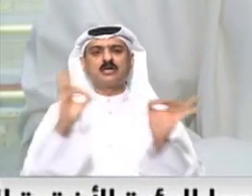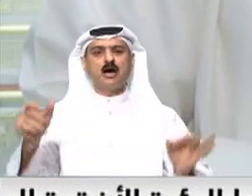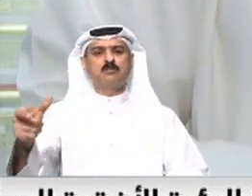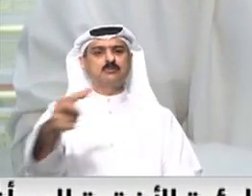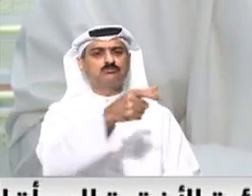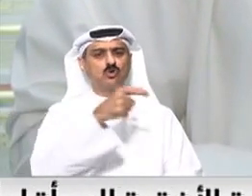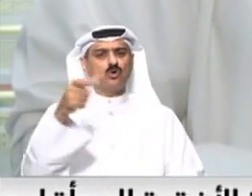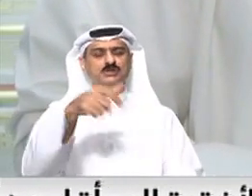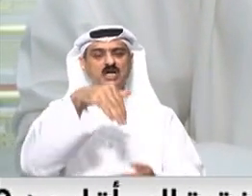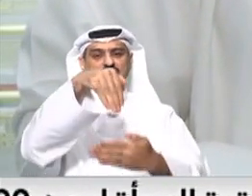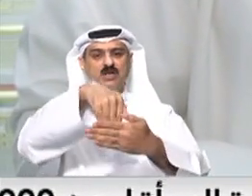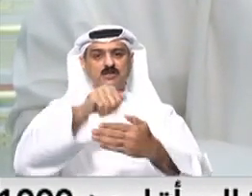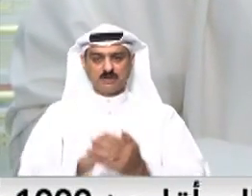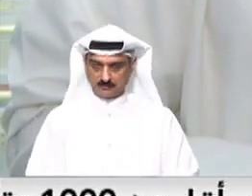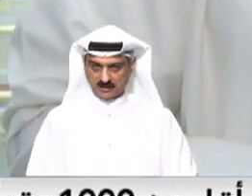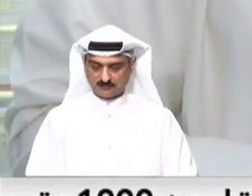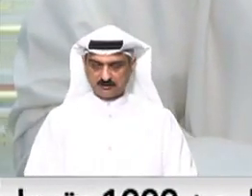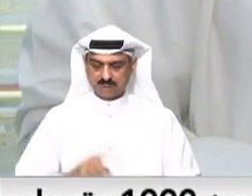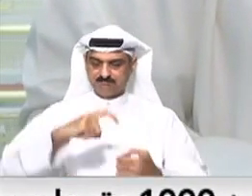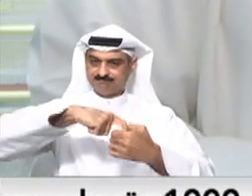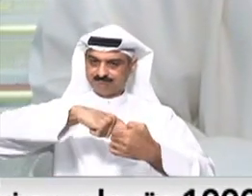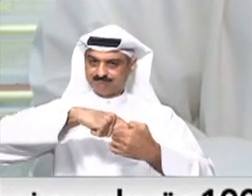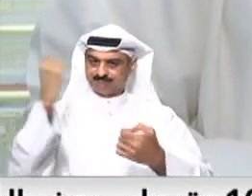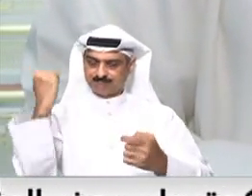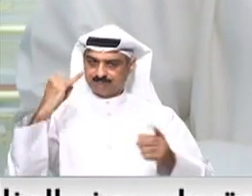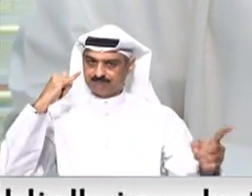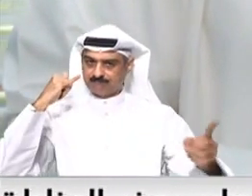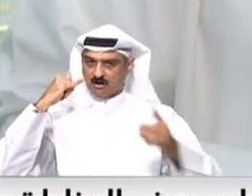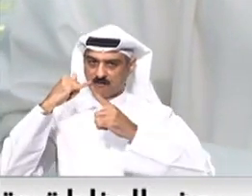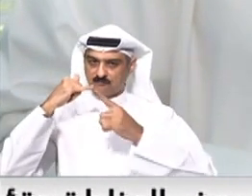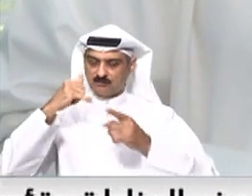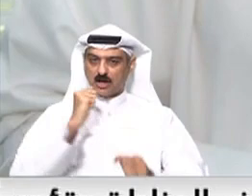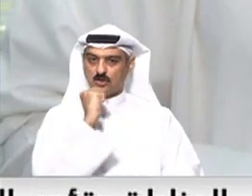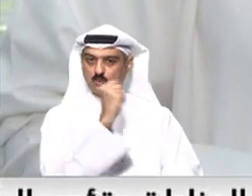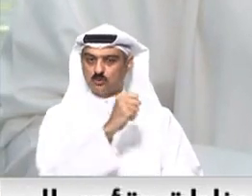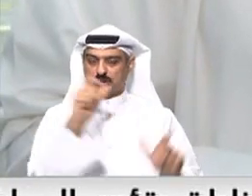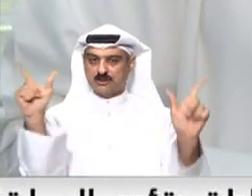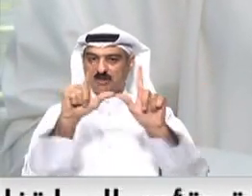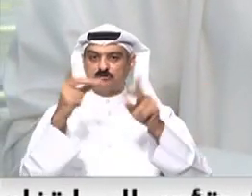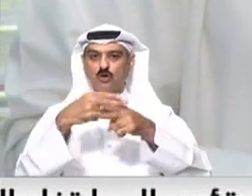هذه الانتخابات. كان معنا نواف الشراكي مراسل تلفزيون دولة الكويت، شكرا جزيلا لك.